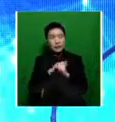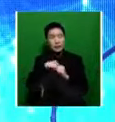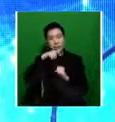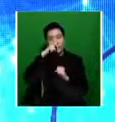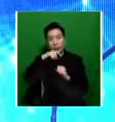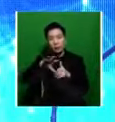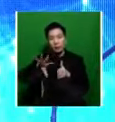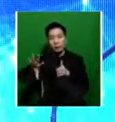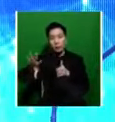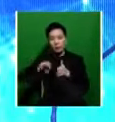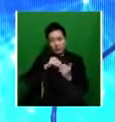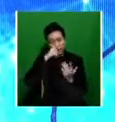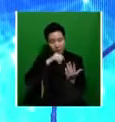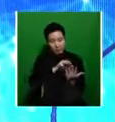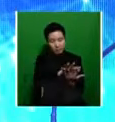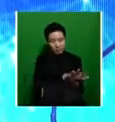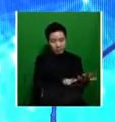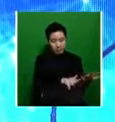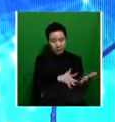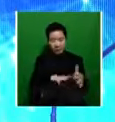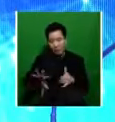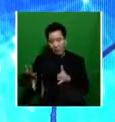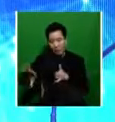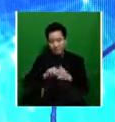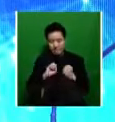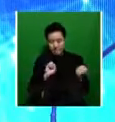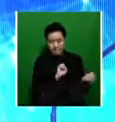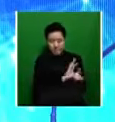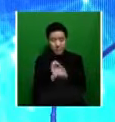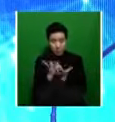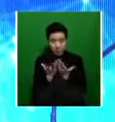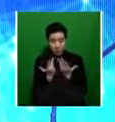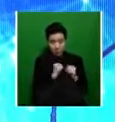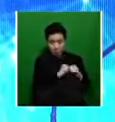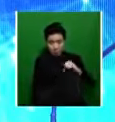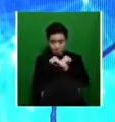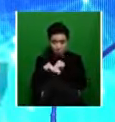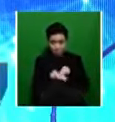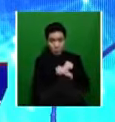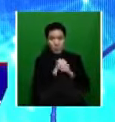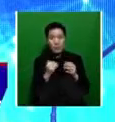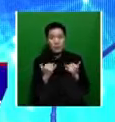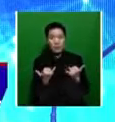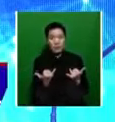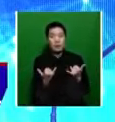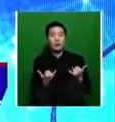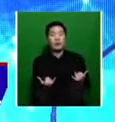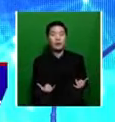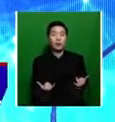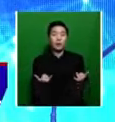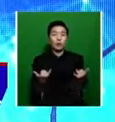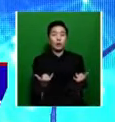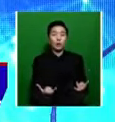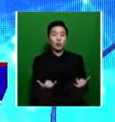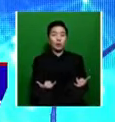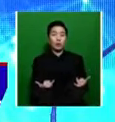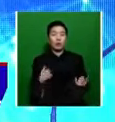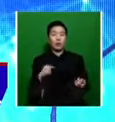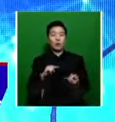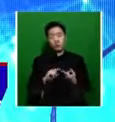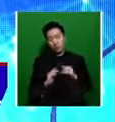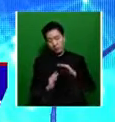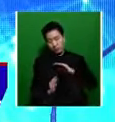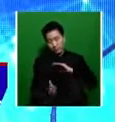ยเราได้ประสบแล้วก็มีมาตรการต่างๆรองรับอยู่นะครับปัจจุบันเนี่ยจากเมื่อเช้